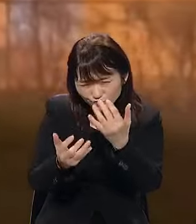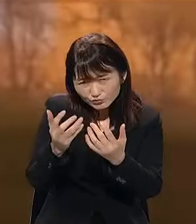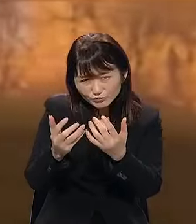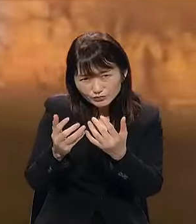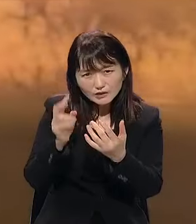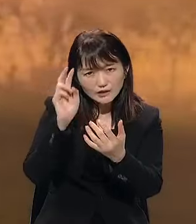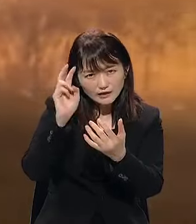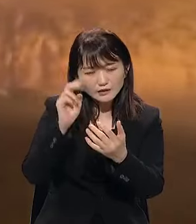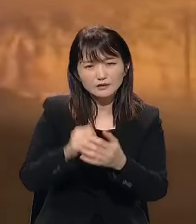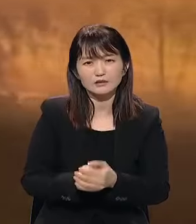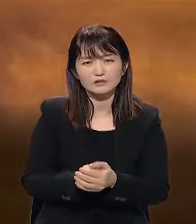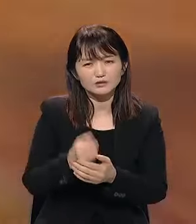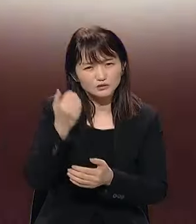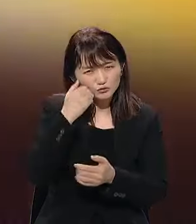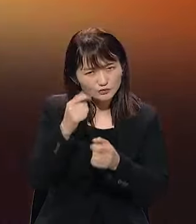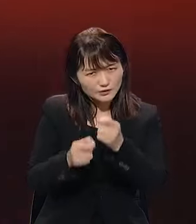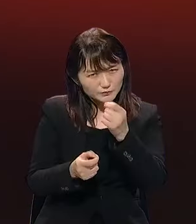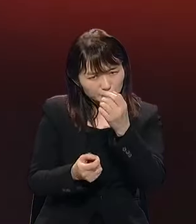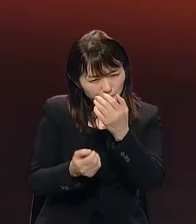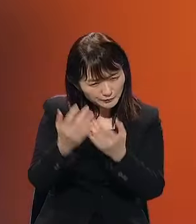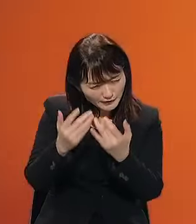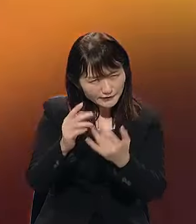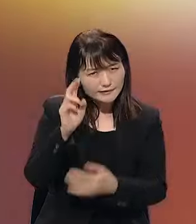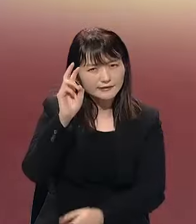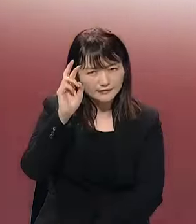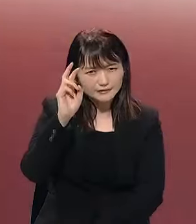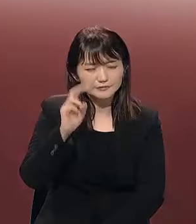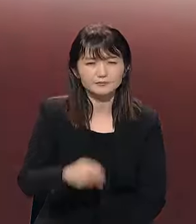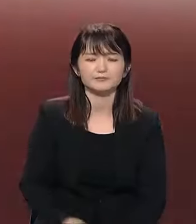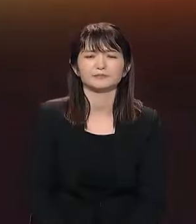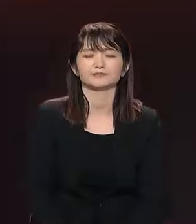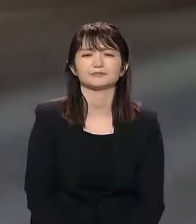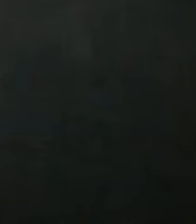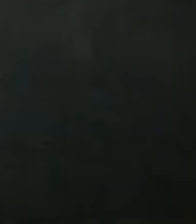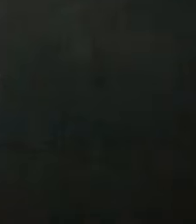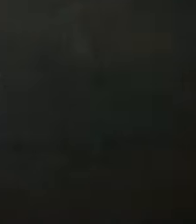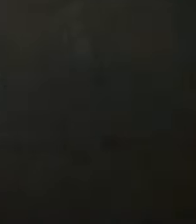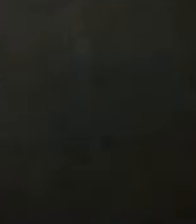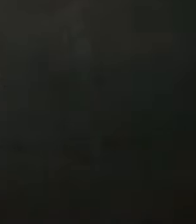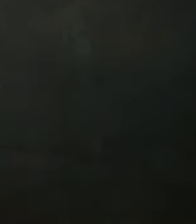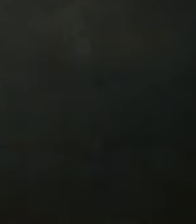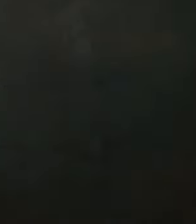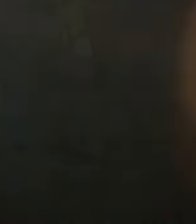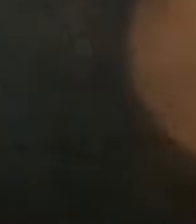시작된 것을 추정하고 있는데요. 방화의 가능성도 배제할 수 없다고 합니다. 그렇군요.